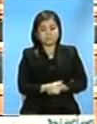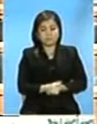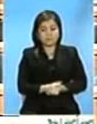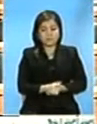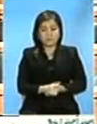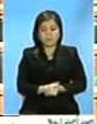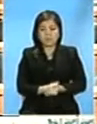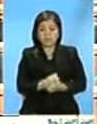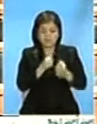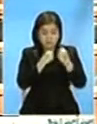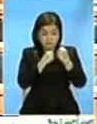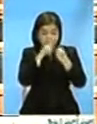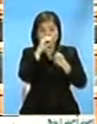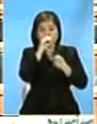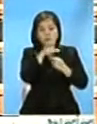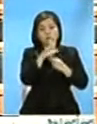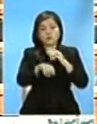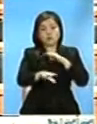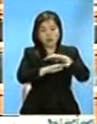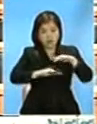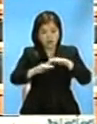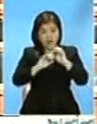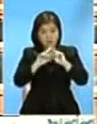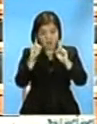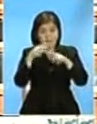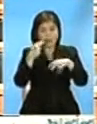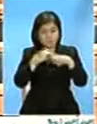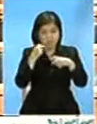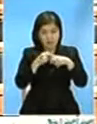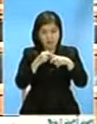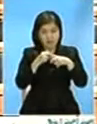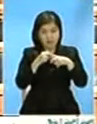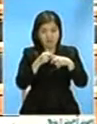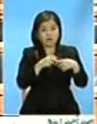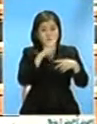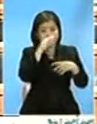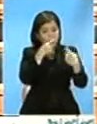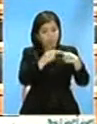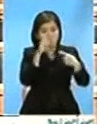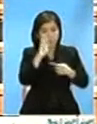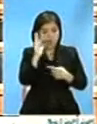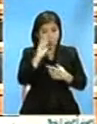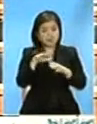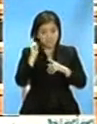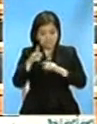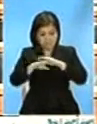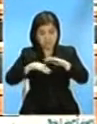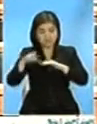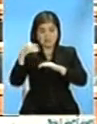ผมจะพยายามพูดหลักการซึ่งอาจจะเข้าใจยากหน่อยแต่ว่าหลีกเลี่ยงความขัดแย้งครับที่จริงผมก็มีข้อมูลครับแต่ผมจะ